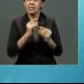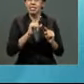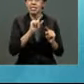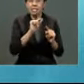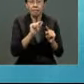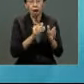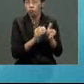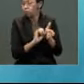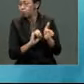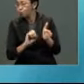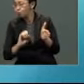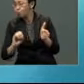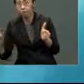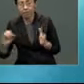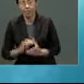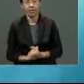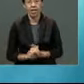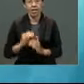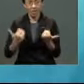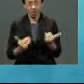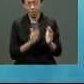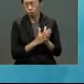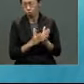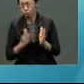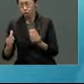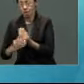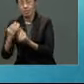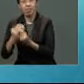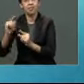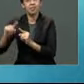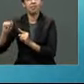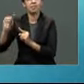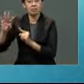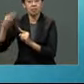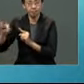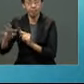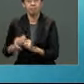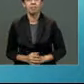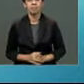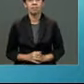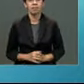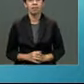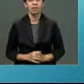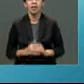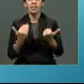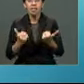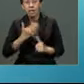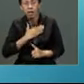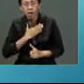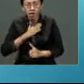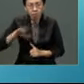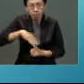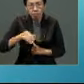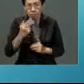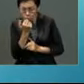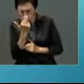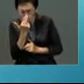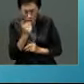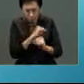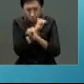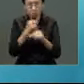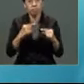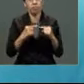ครับตอนนี้เราเข้าสู่สัปดาห์ที่24แล้วนะครับก็เป็นเรื่องที่เราต้องเฝ้าระวังและดูแลต่อเพราะว่า